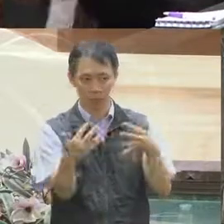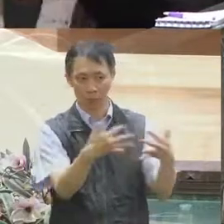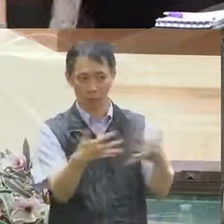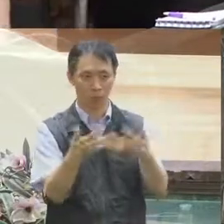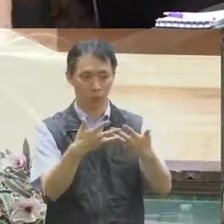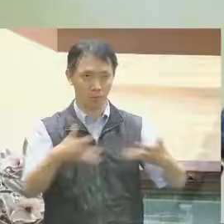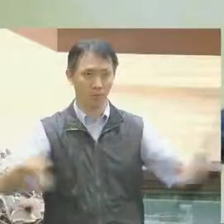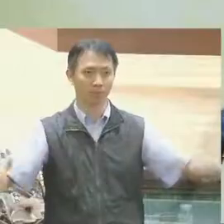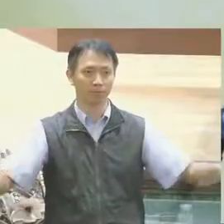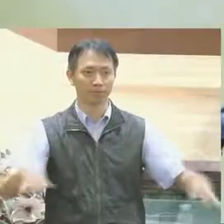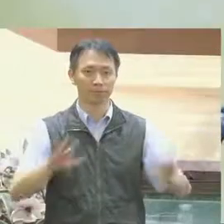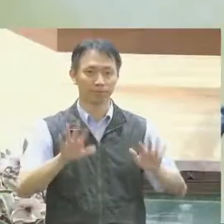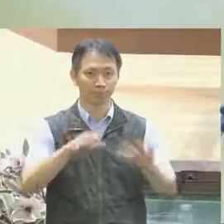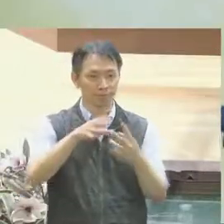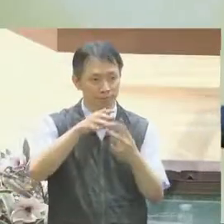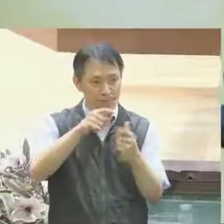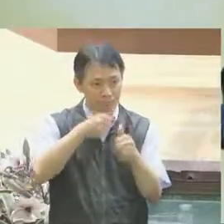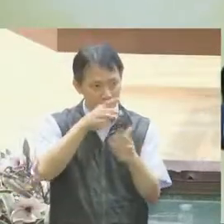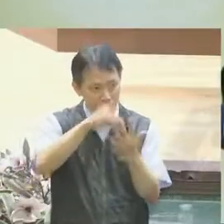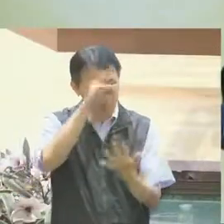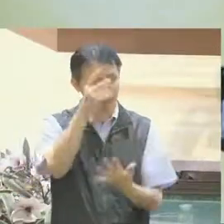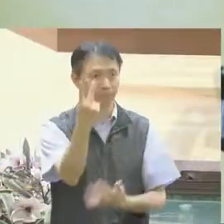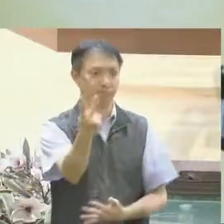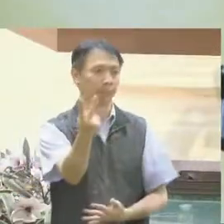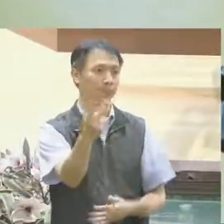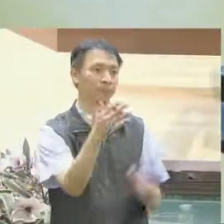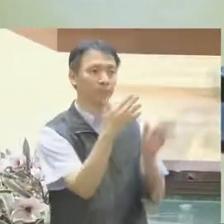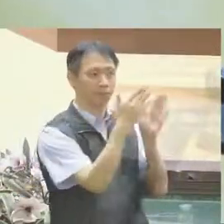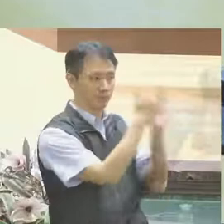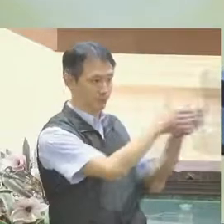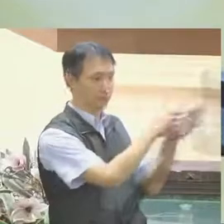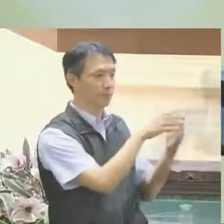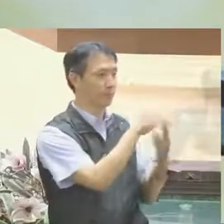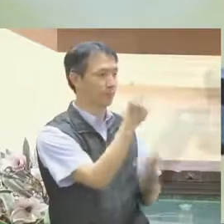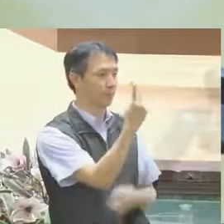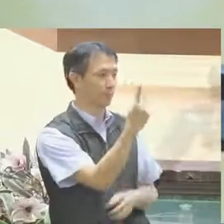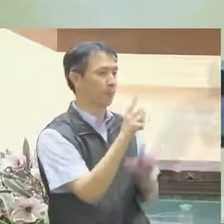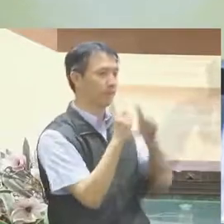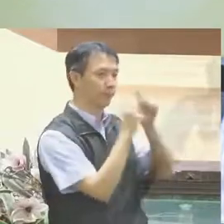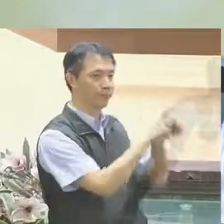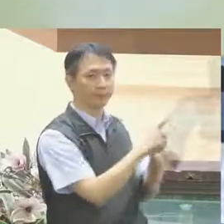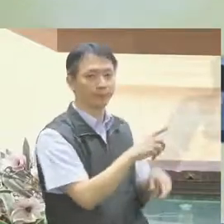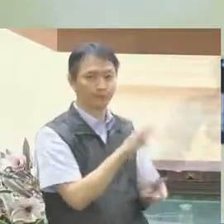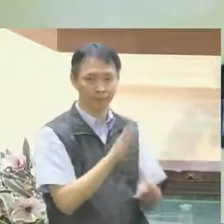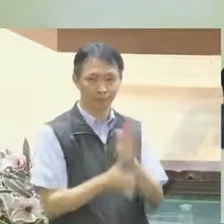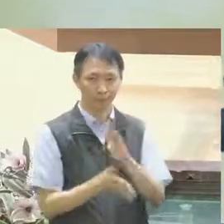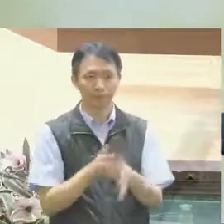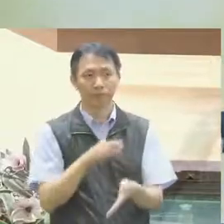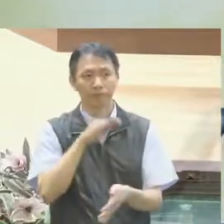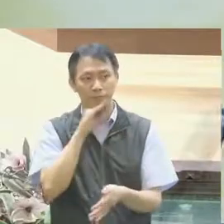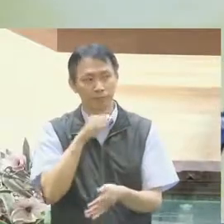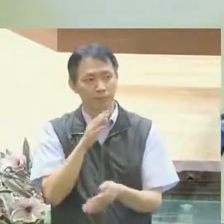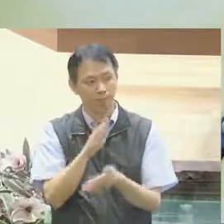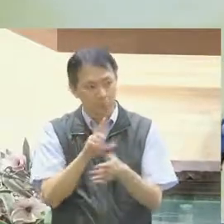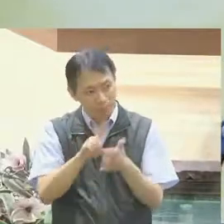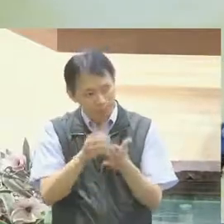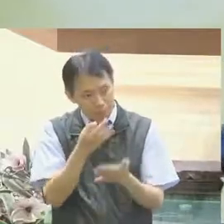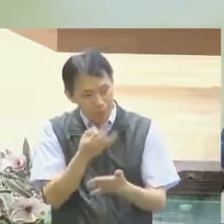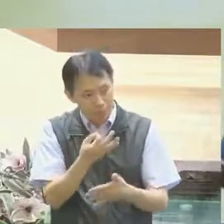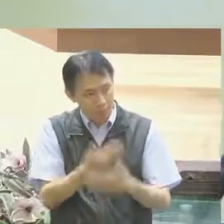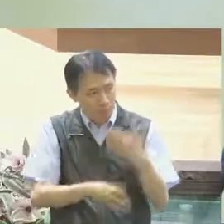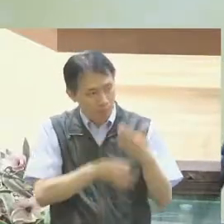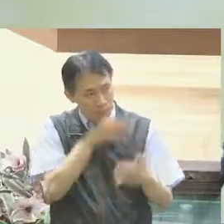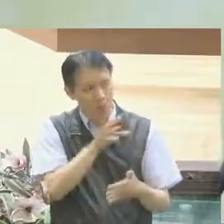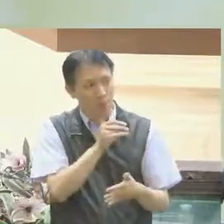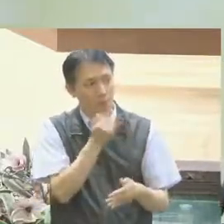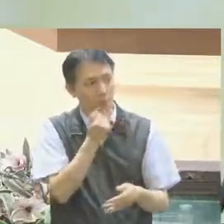题，那我们会先选两个针对远房亲戚实验室的问题来做回答，然后再看待会还有没有时间可以做不